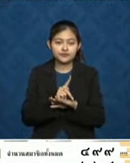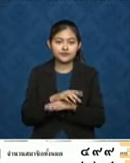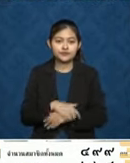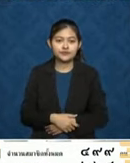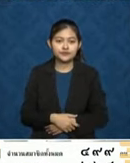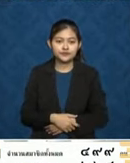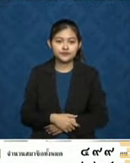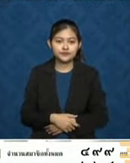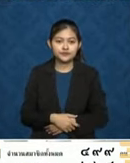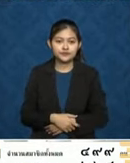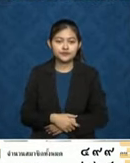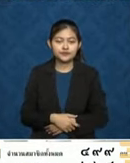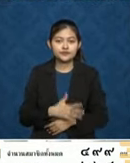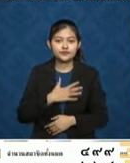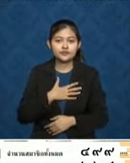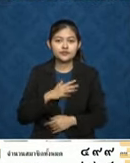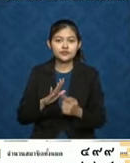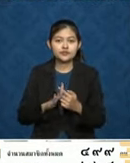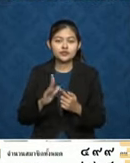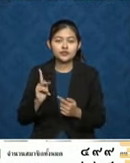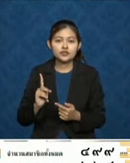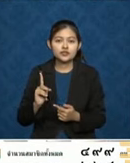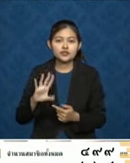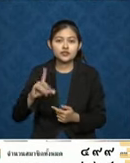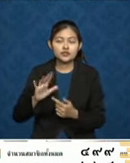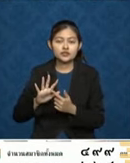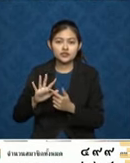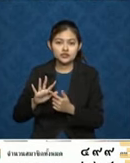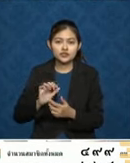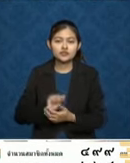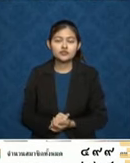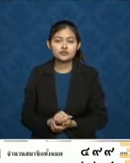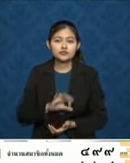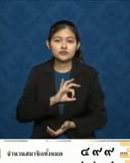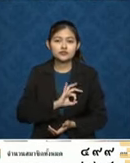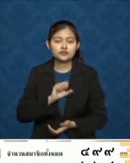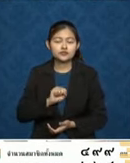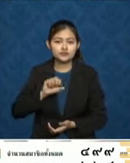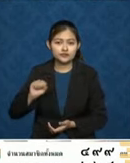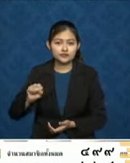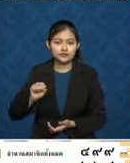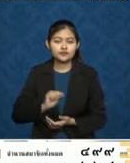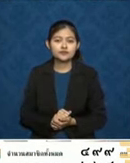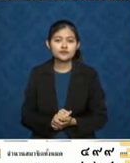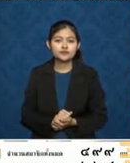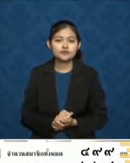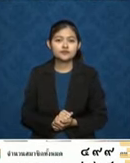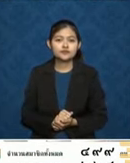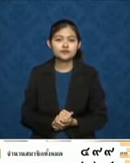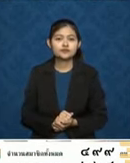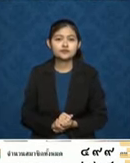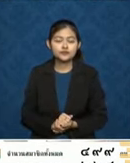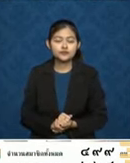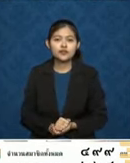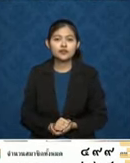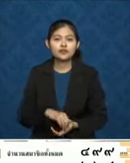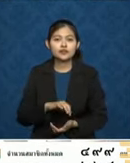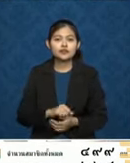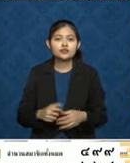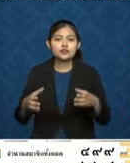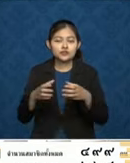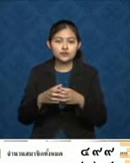เคารพกระผมนายเกชาศักดิ์สมบูรณ์สมาชิกสภาผู้ได้ราษฎรแบบบัญชีรายชื่อพรรครวมไทยสร้าง